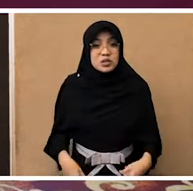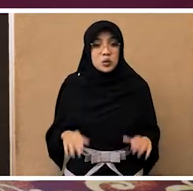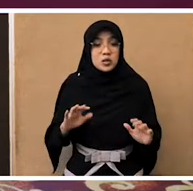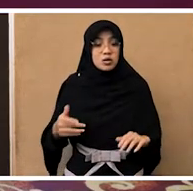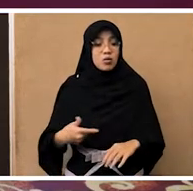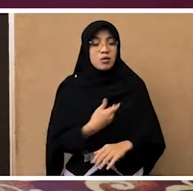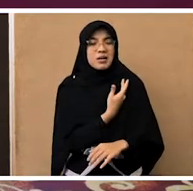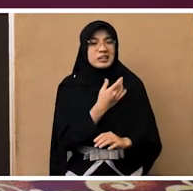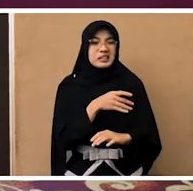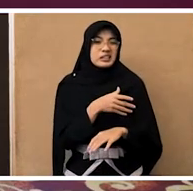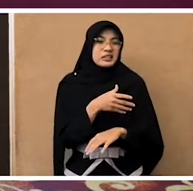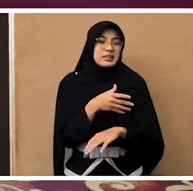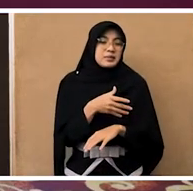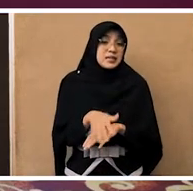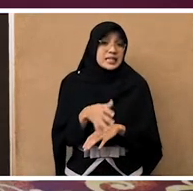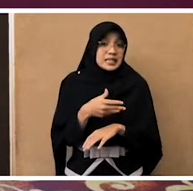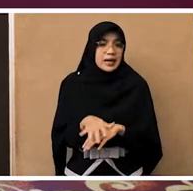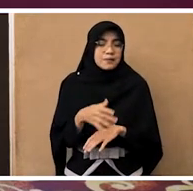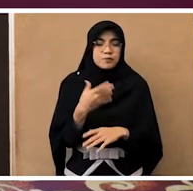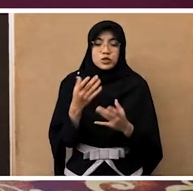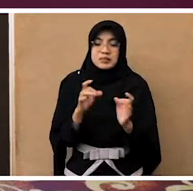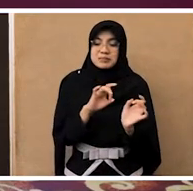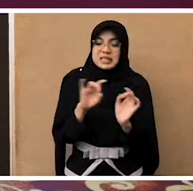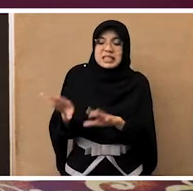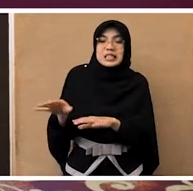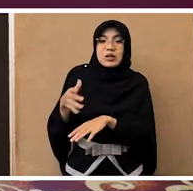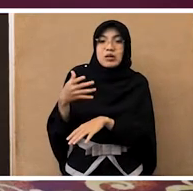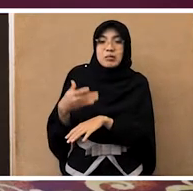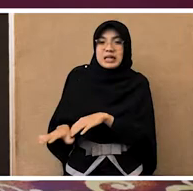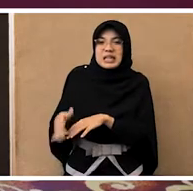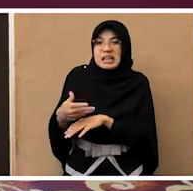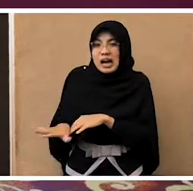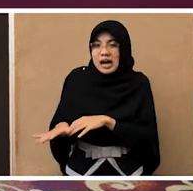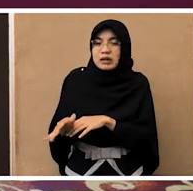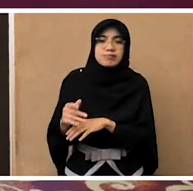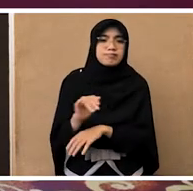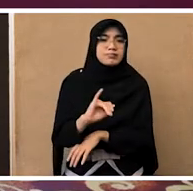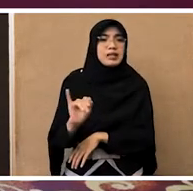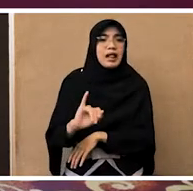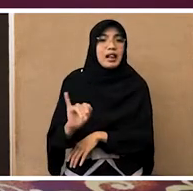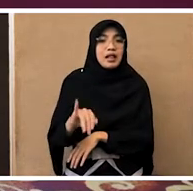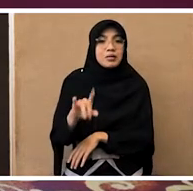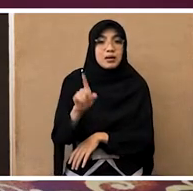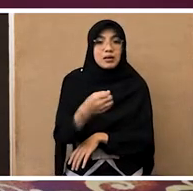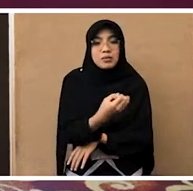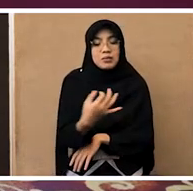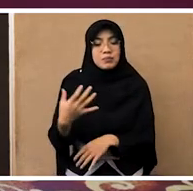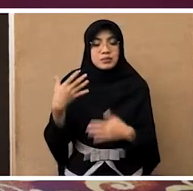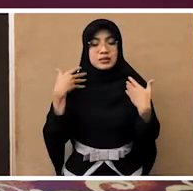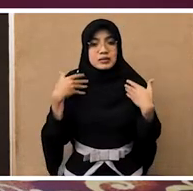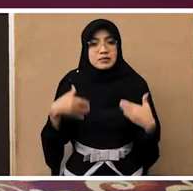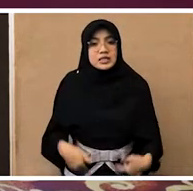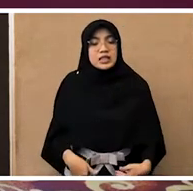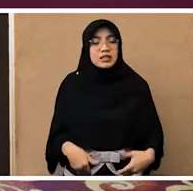korban penghinaan saya pikir kebencian atau penghinaan saya keliru ya karena ada disablet fisik intelektual